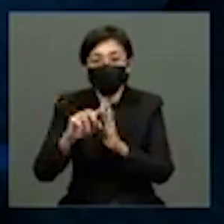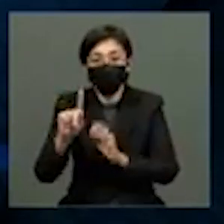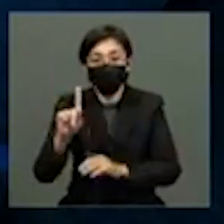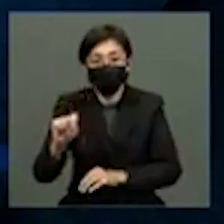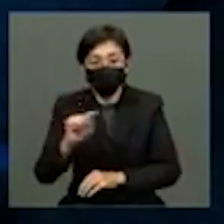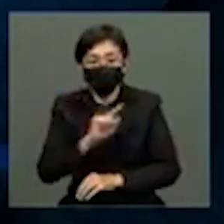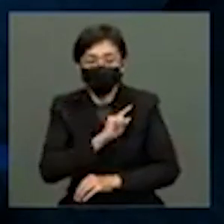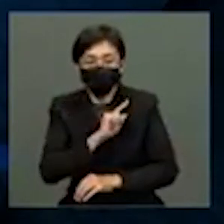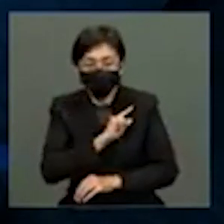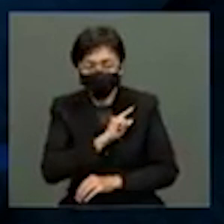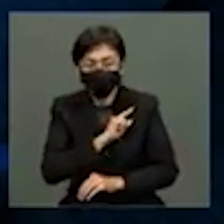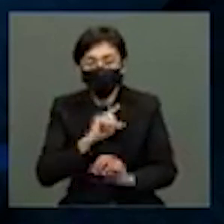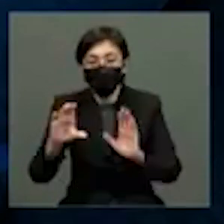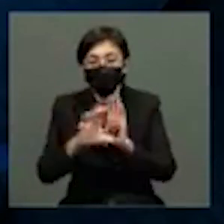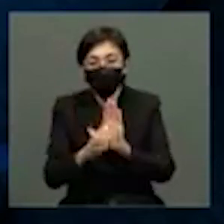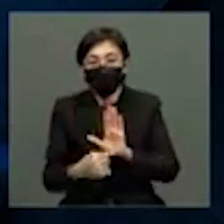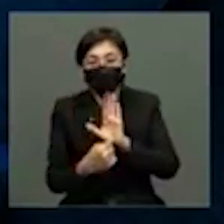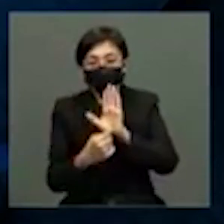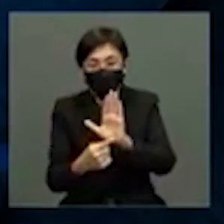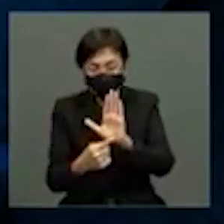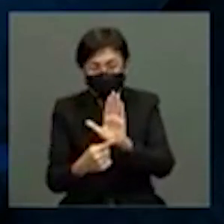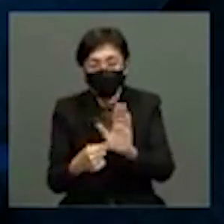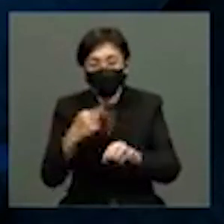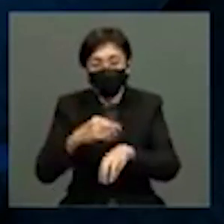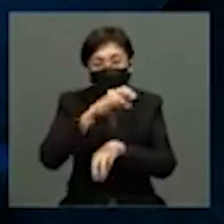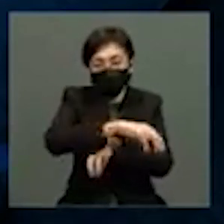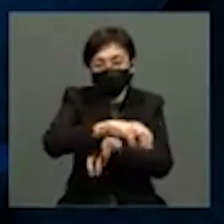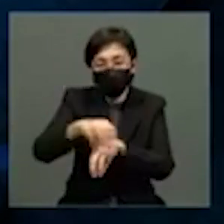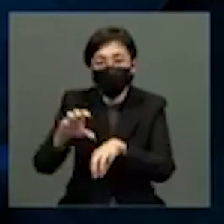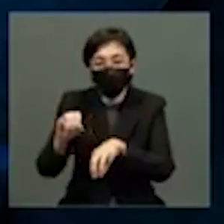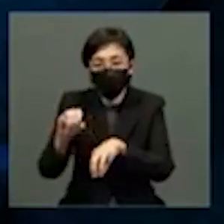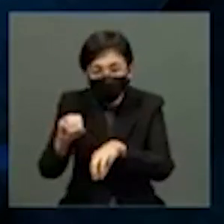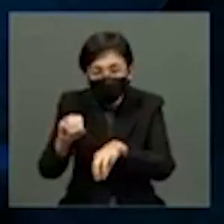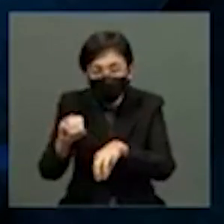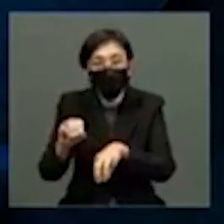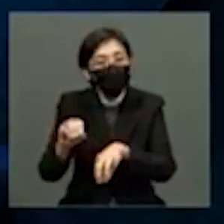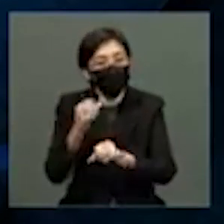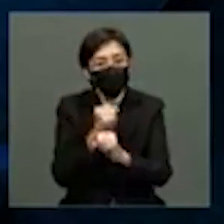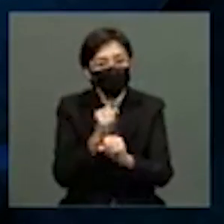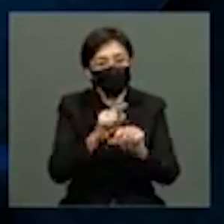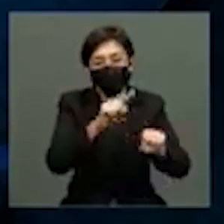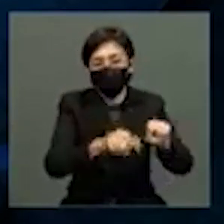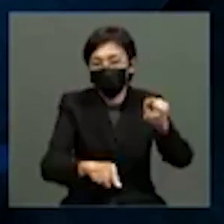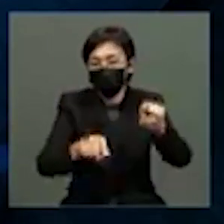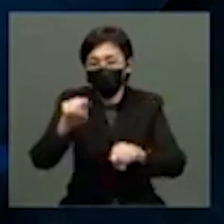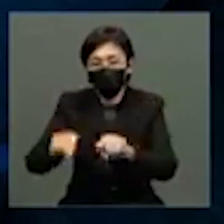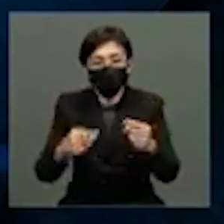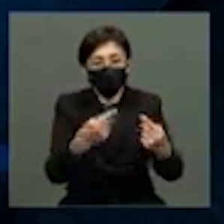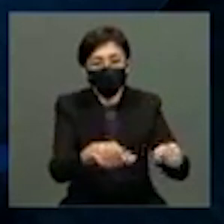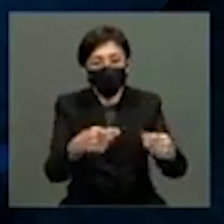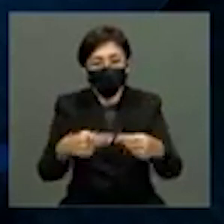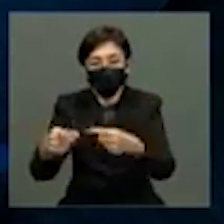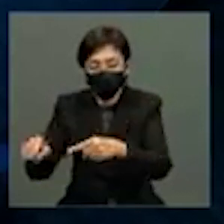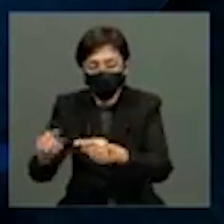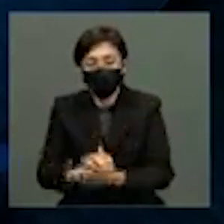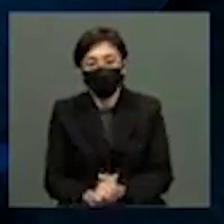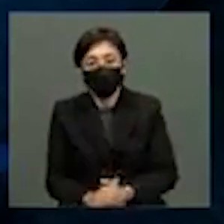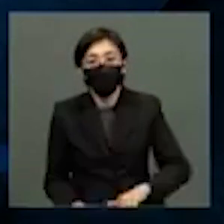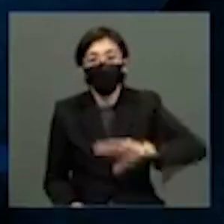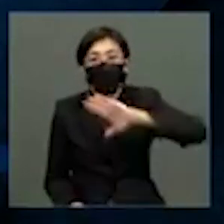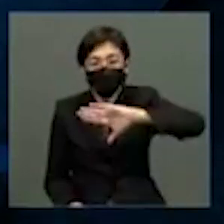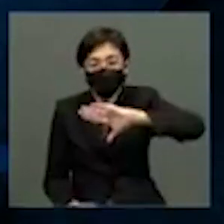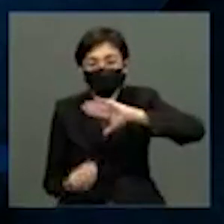าพฉายต่อไปนี้ก็จะเห็นนะฮะว่าเขตต่างๆมีความเข้มข้นแตกต่างกันไปตอนนี้ก็แบ่งความชุก